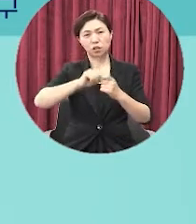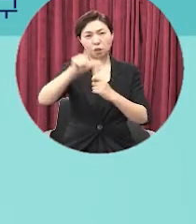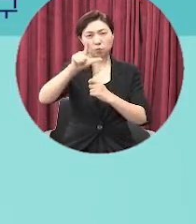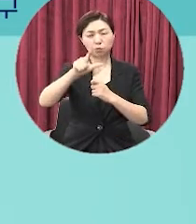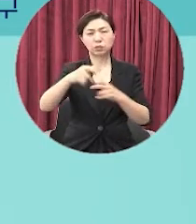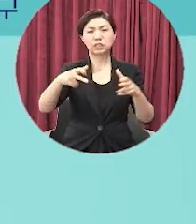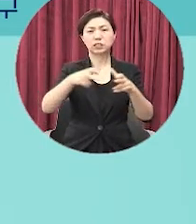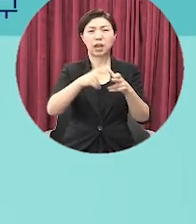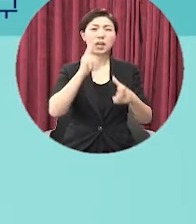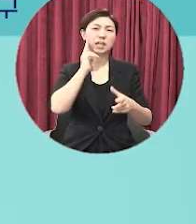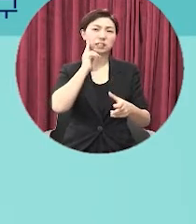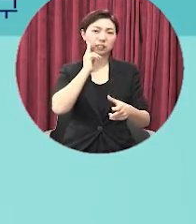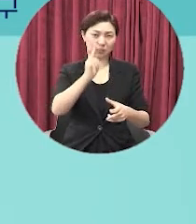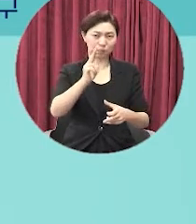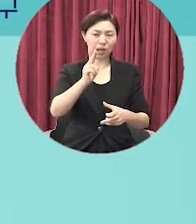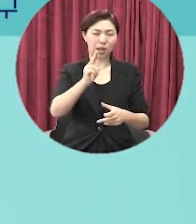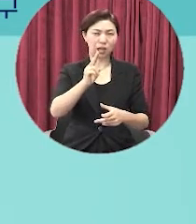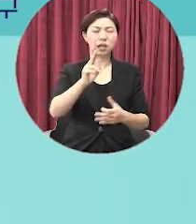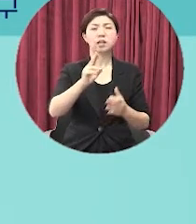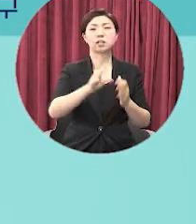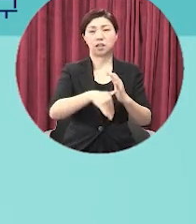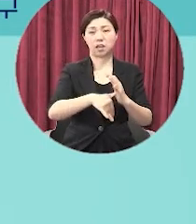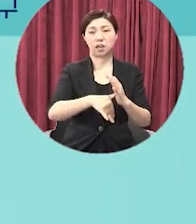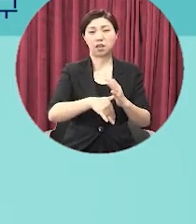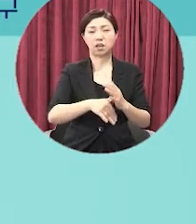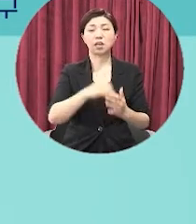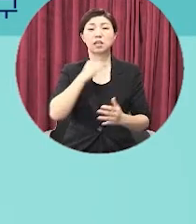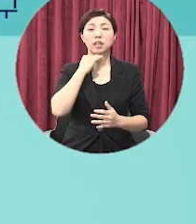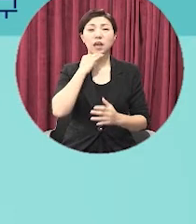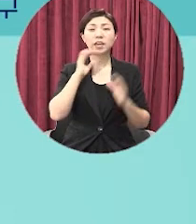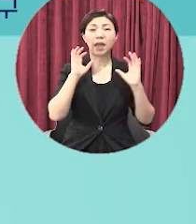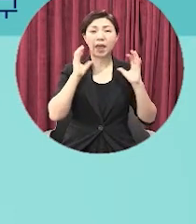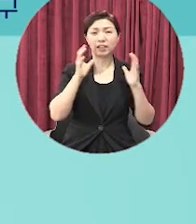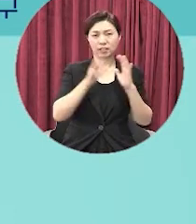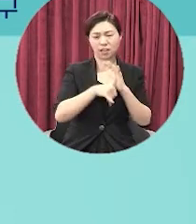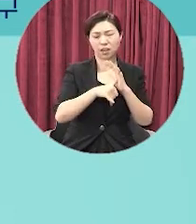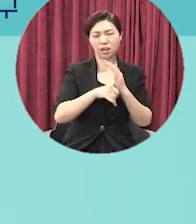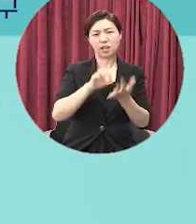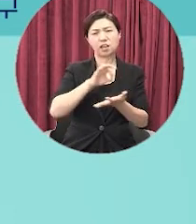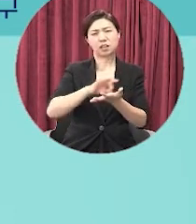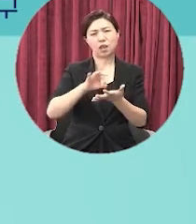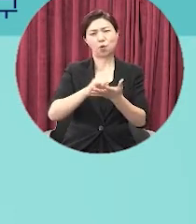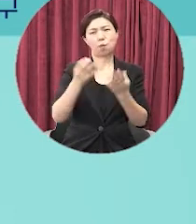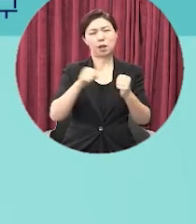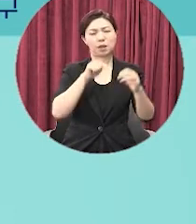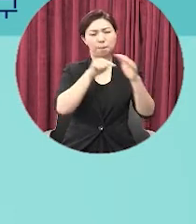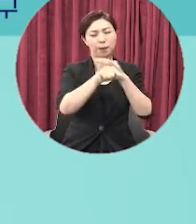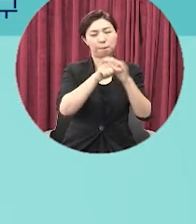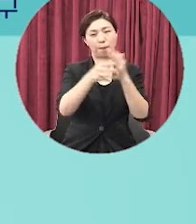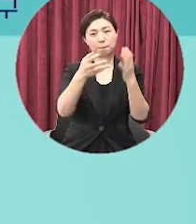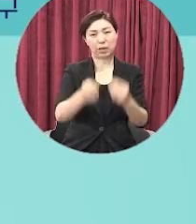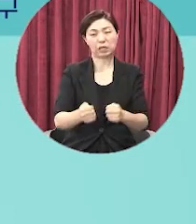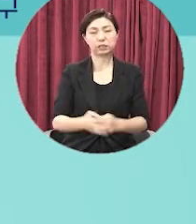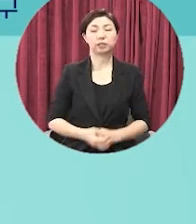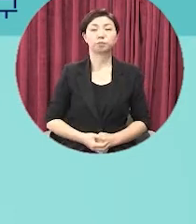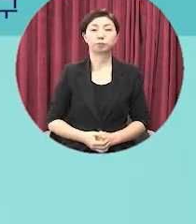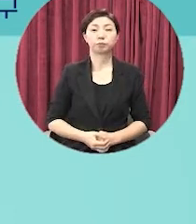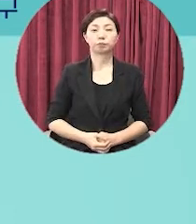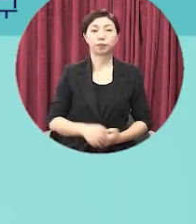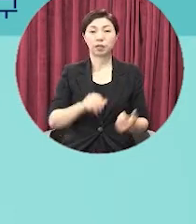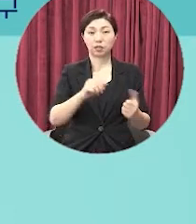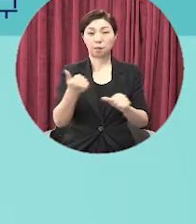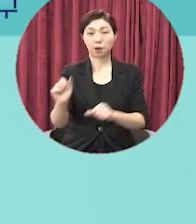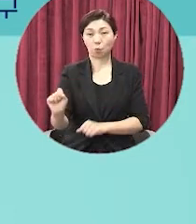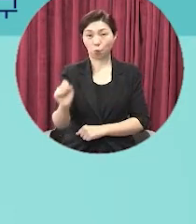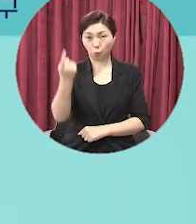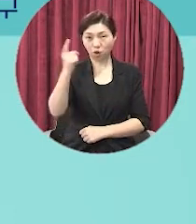층 도가 높을수록 그리고 연령 어릴수록 높은 양상으로 관찰이 되고 있었습니다 어떻게 사망원인은